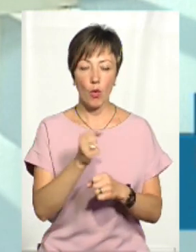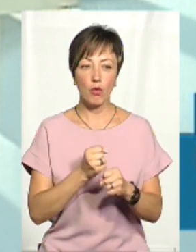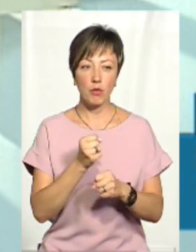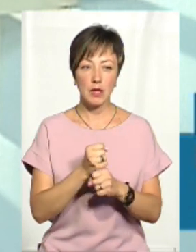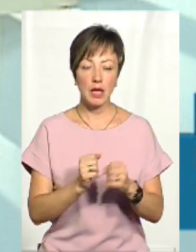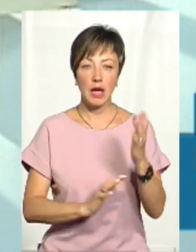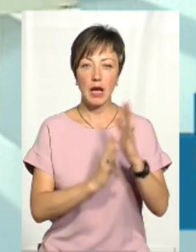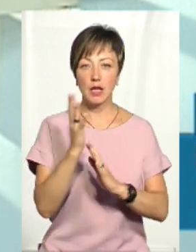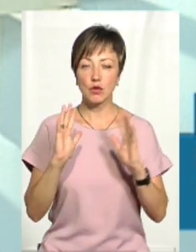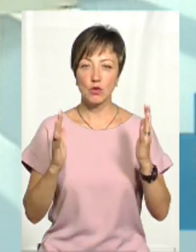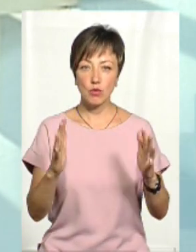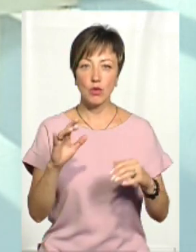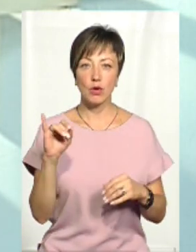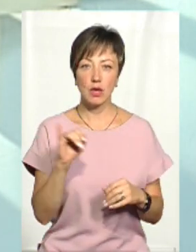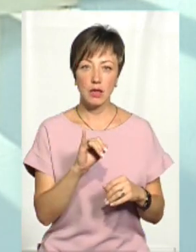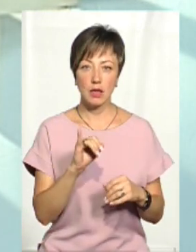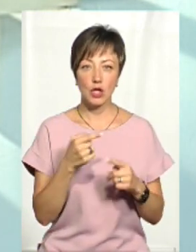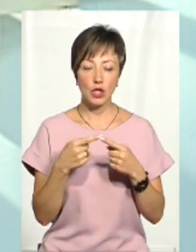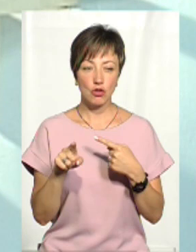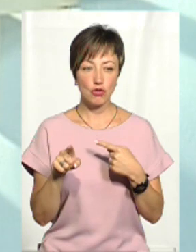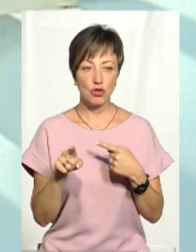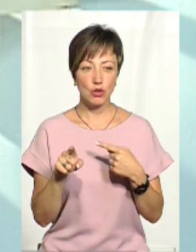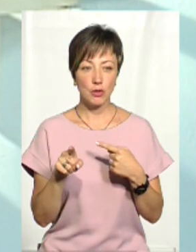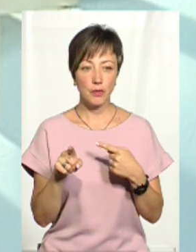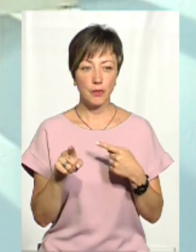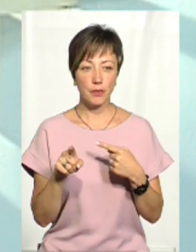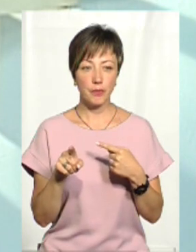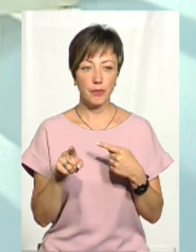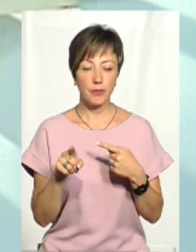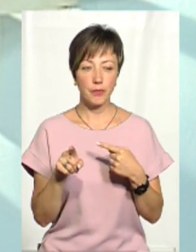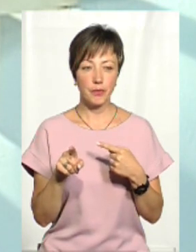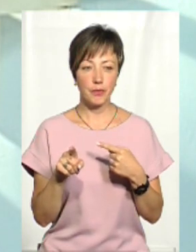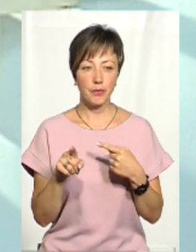обробітку лісосмуг і інших